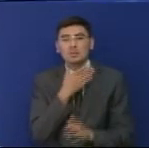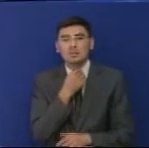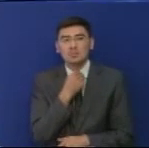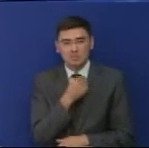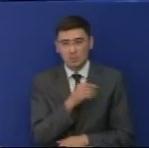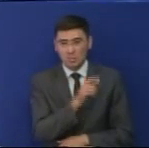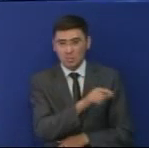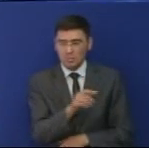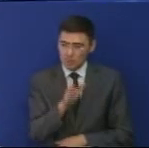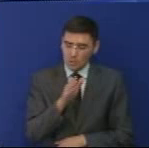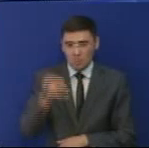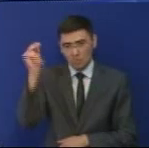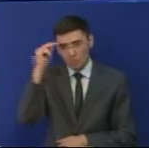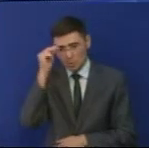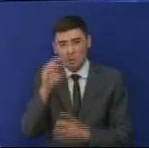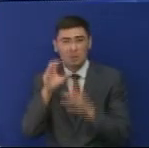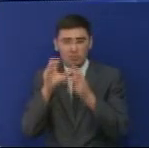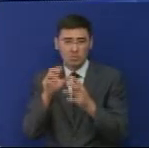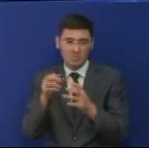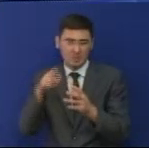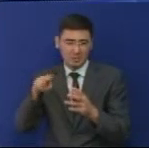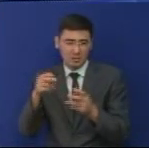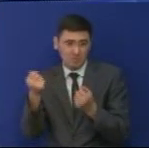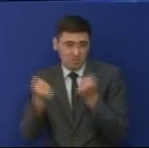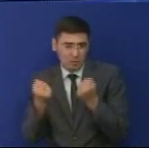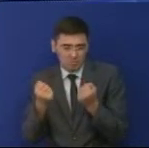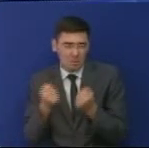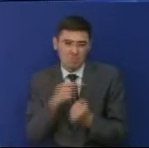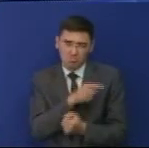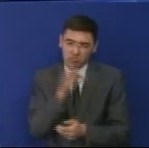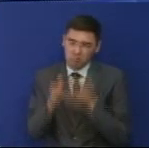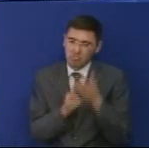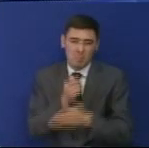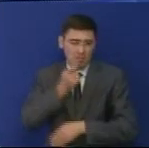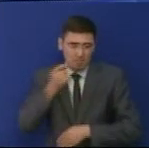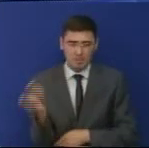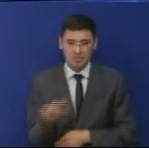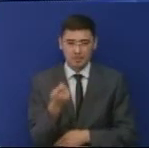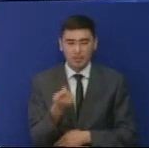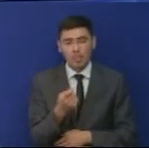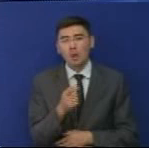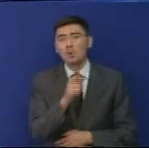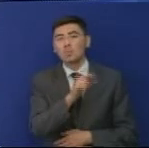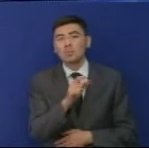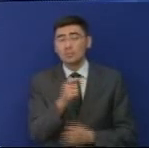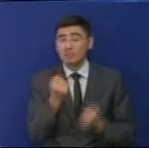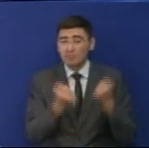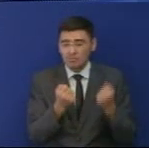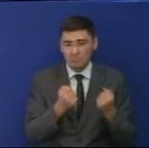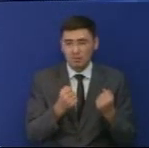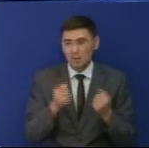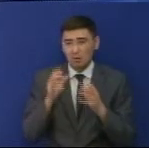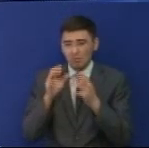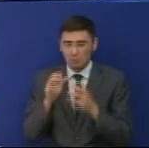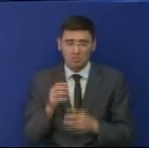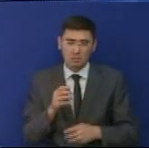пройти обучение на управление транспортными средствами категории «Д». При этом в городе ощущается нехватка водителей автобусов. В то же время